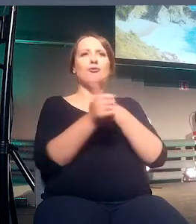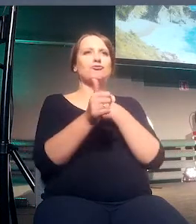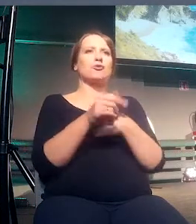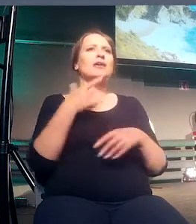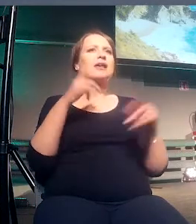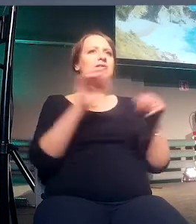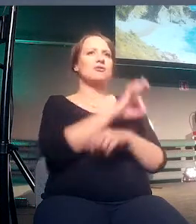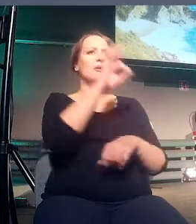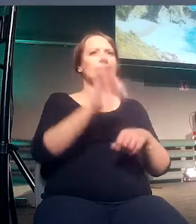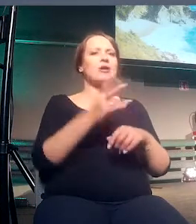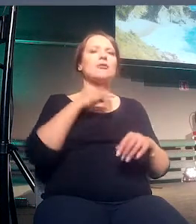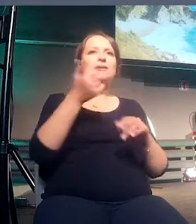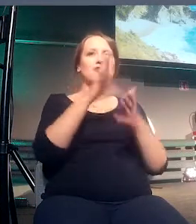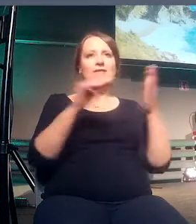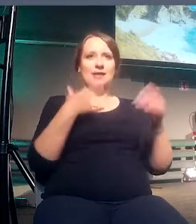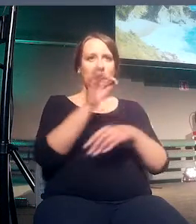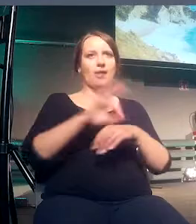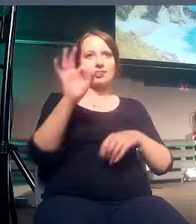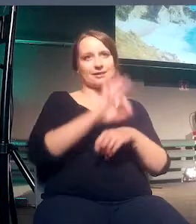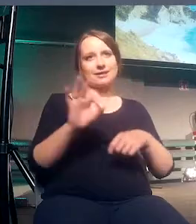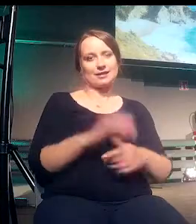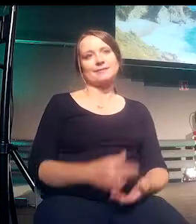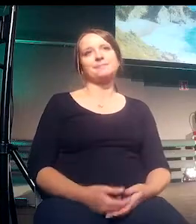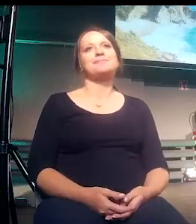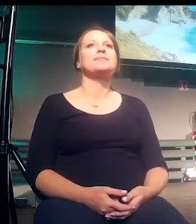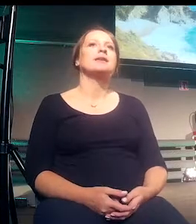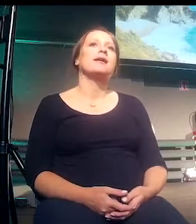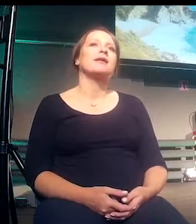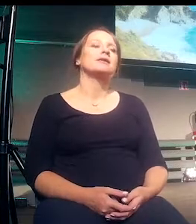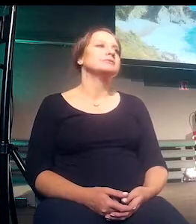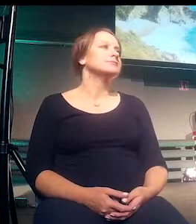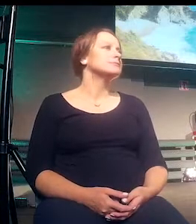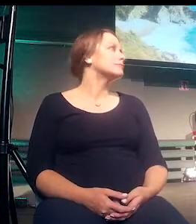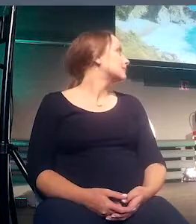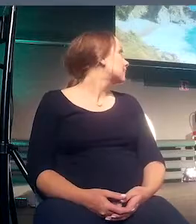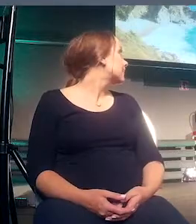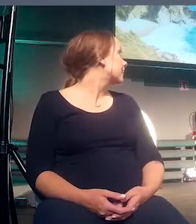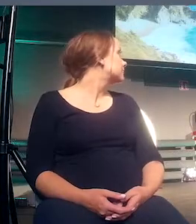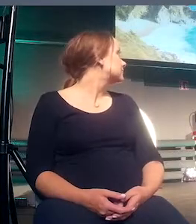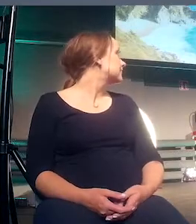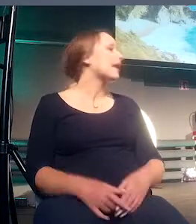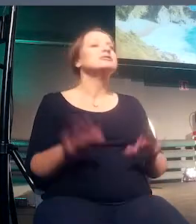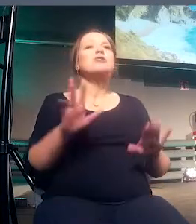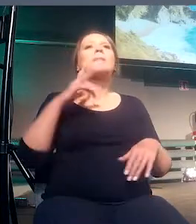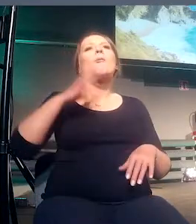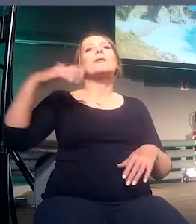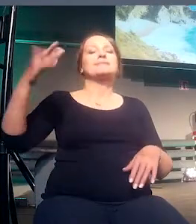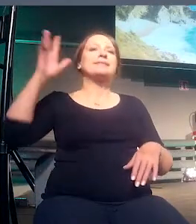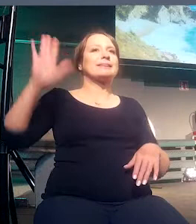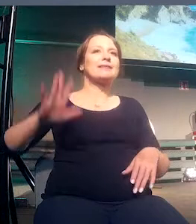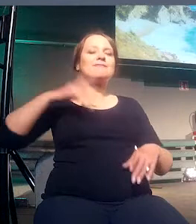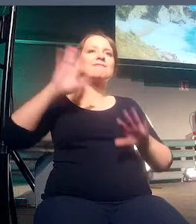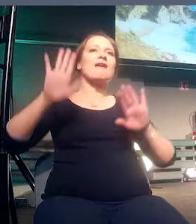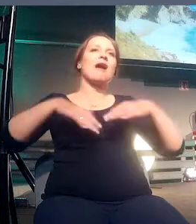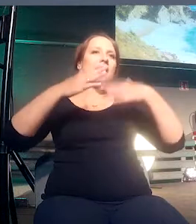robimy pierwszą wersję designu i oczekujemy, że będzie tak jak z lewej strony. Natomiast potem